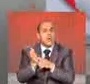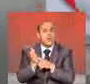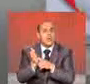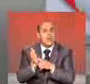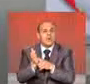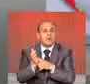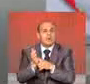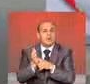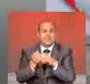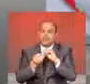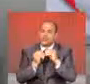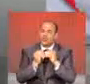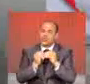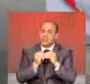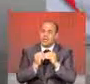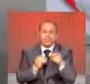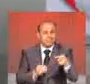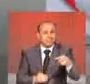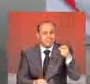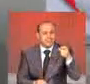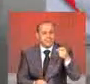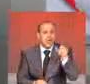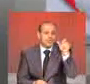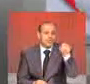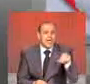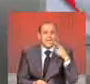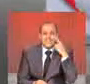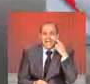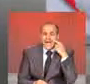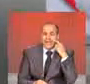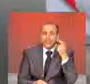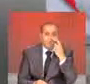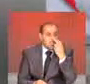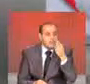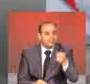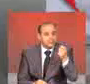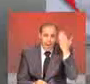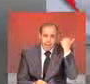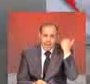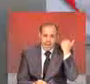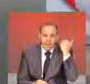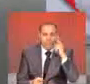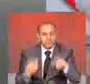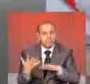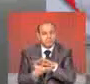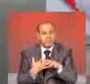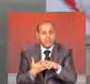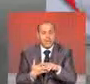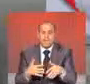أثارت قضايا مقتل عدد من الأشخاص السود على أيدي الشرطة جدلا واسعا في البلاد.